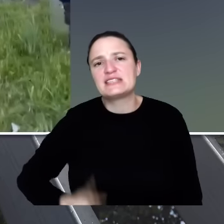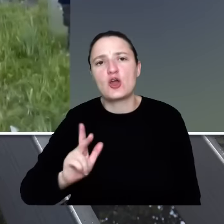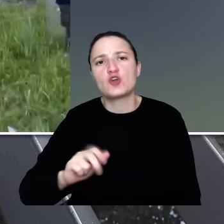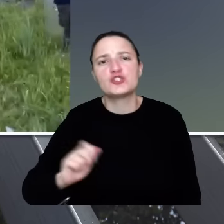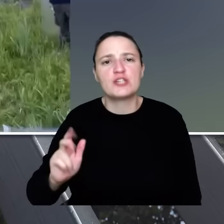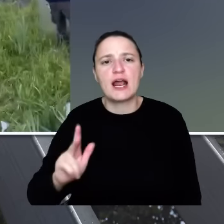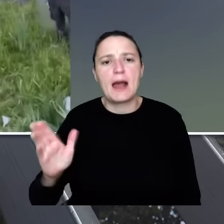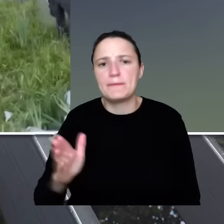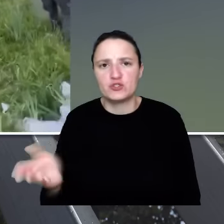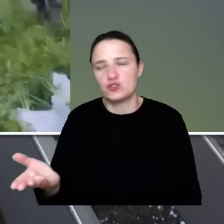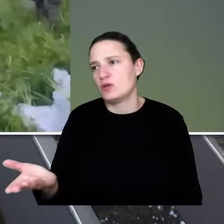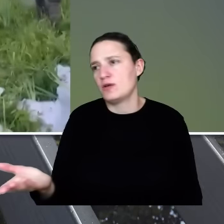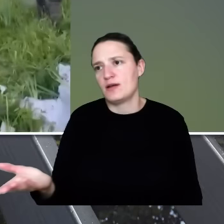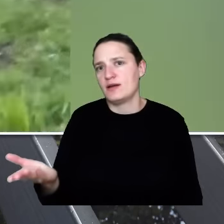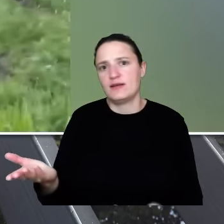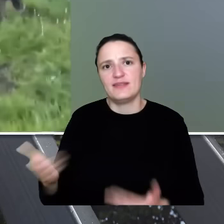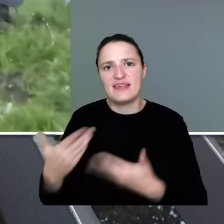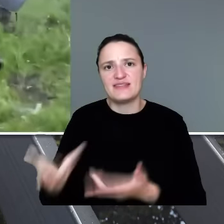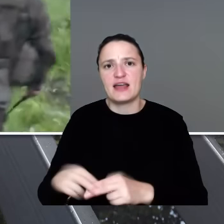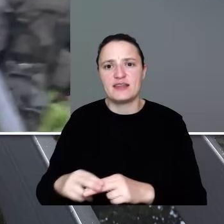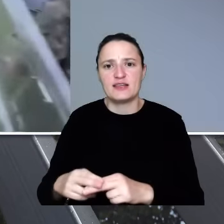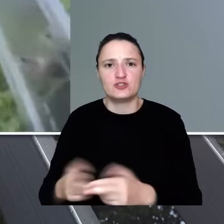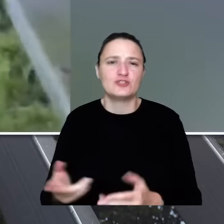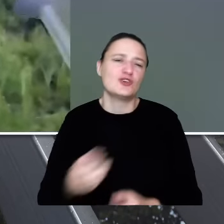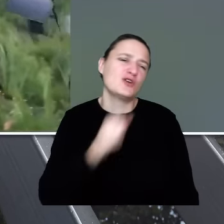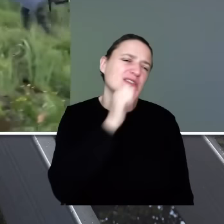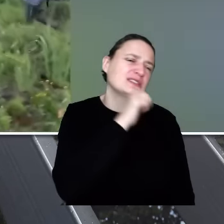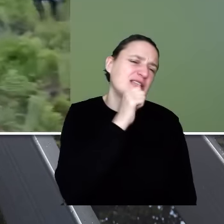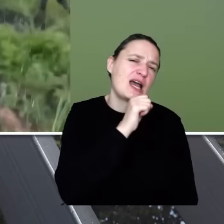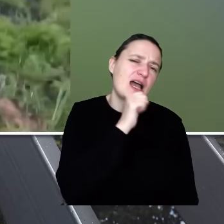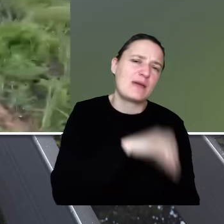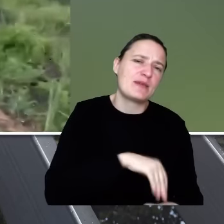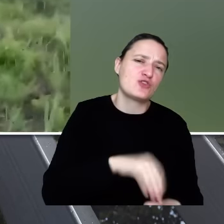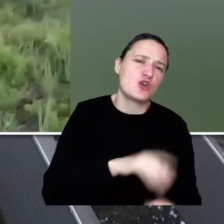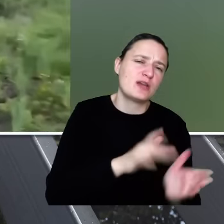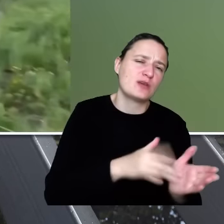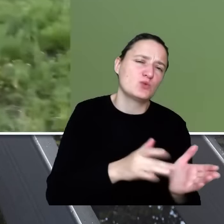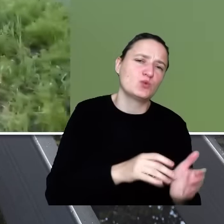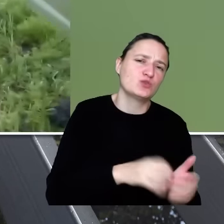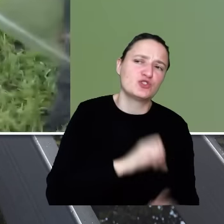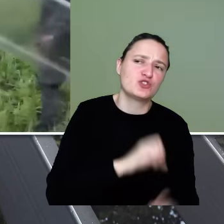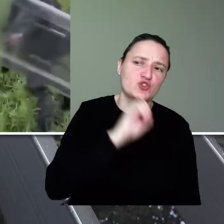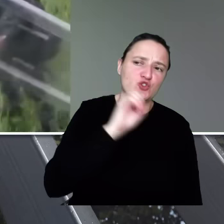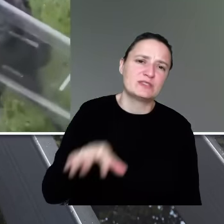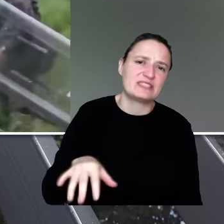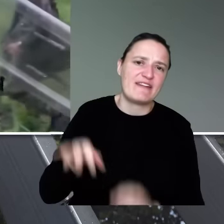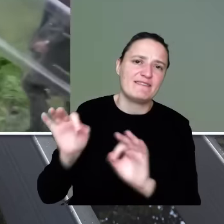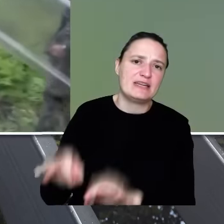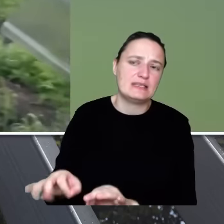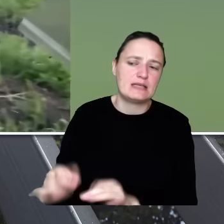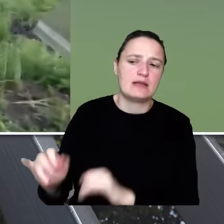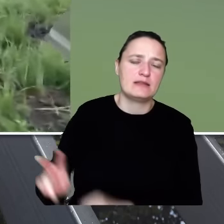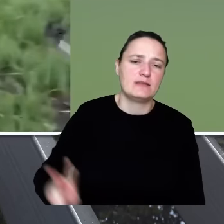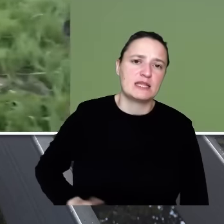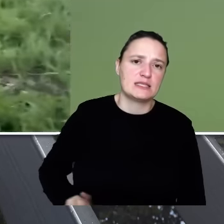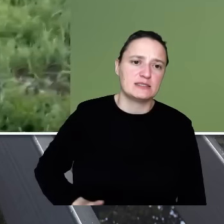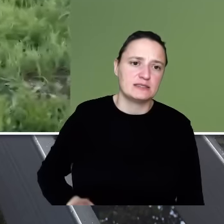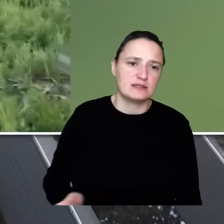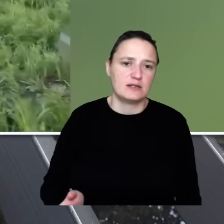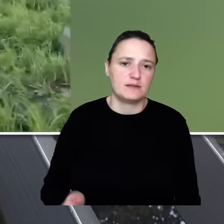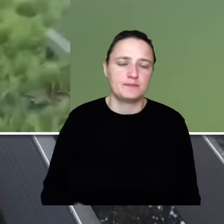bo mu nie dali tych narzędzi. Tak, stara metoda rzucania. Tusk obsadził prokuraturę, więc tutaj... Panowie, w